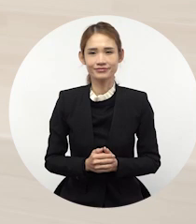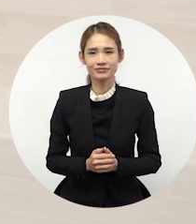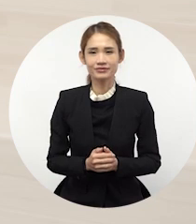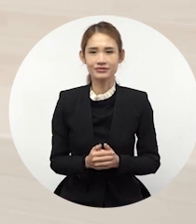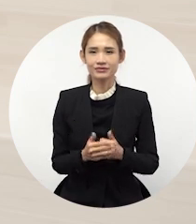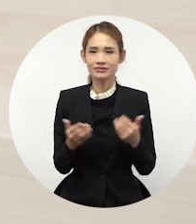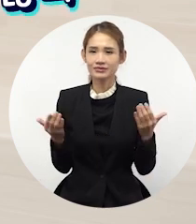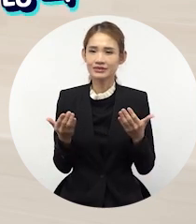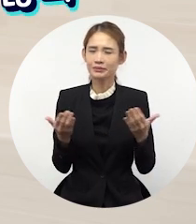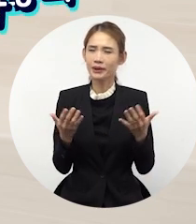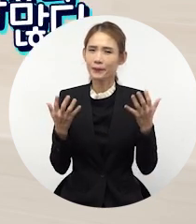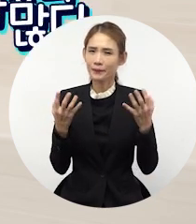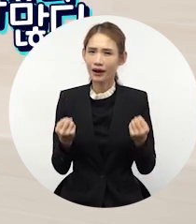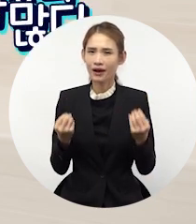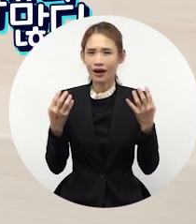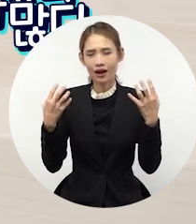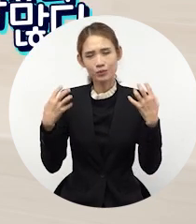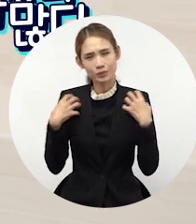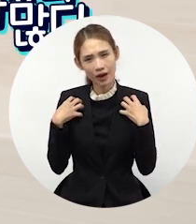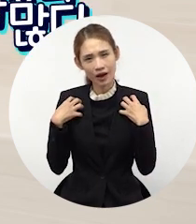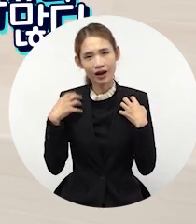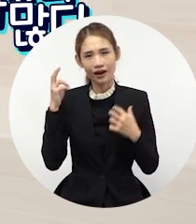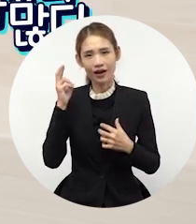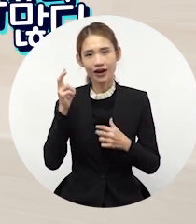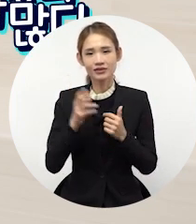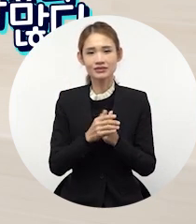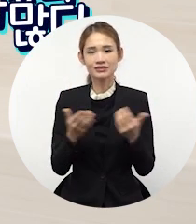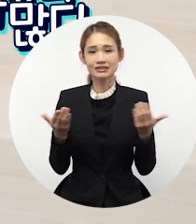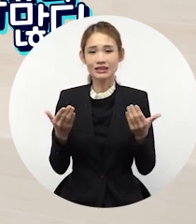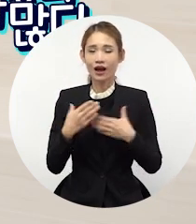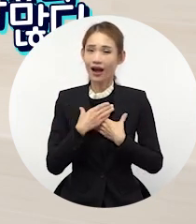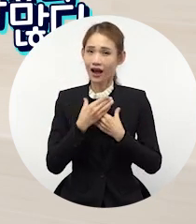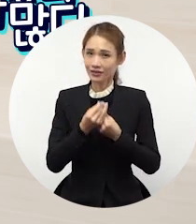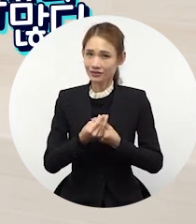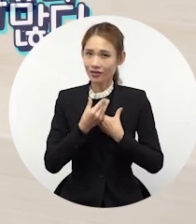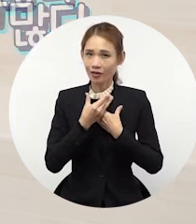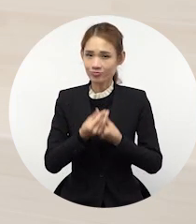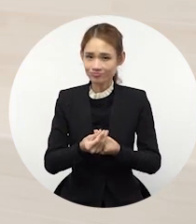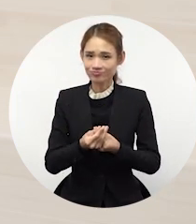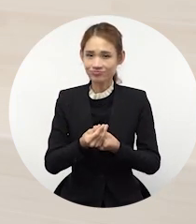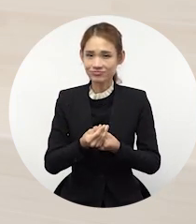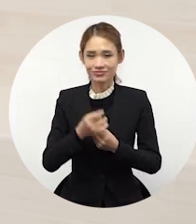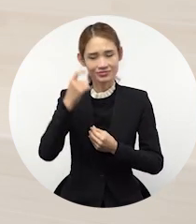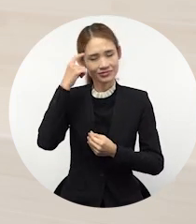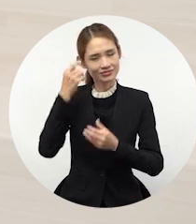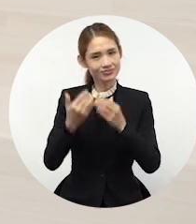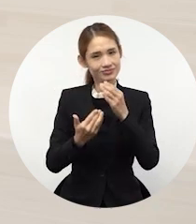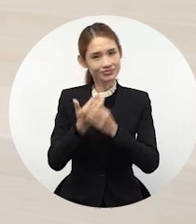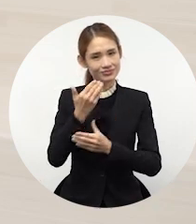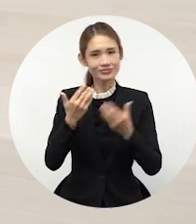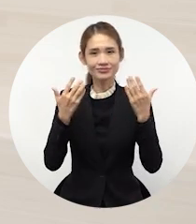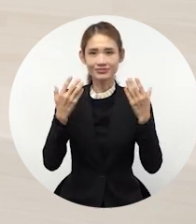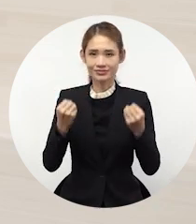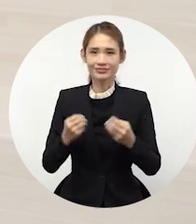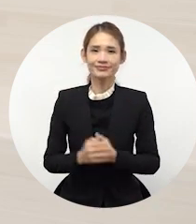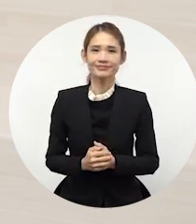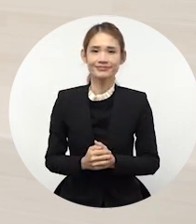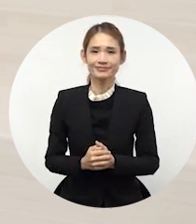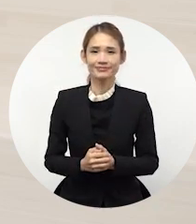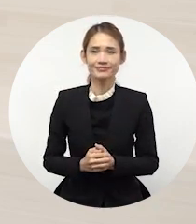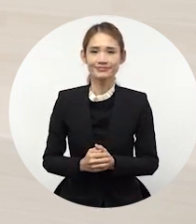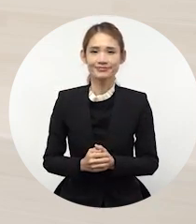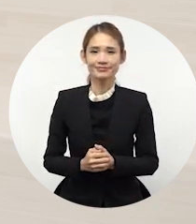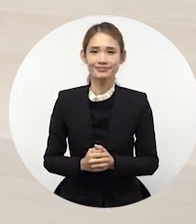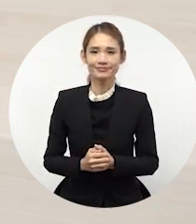생각이 떠오릅니다. 항상 되게 일이 많다 그리고 뭐 직업이 좀 안정적이다 이런 게 좀 가장 먼저 떠오르는